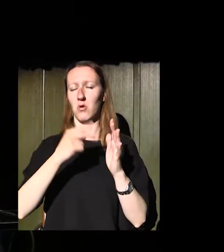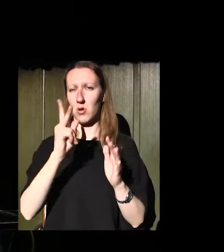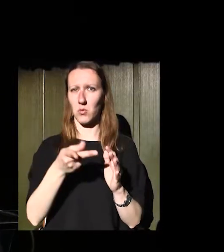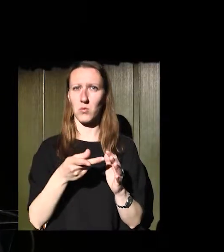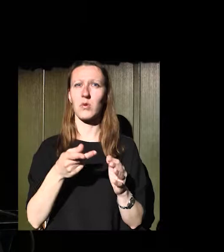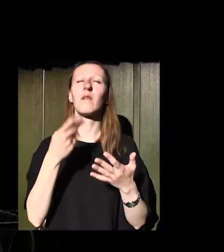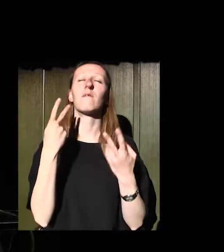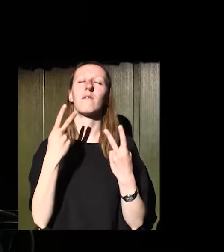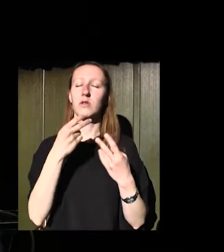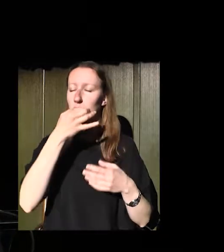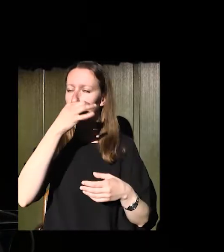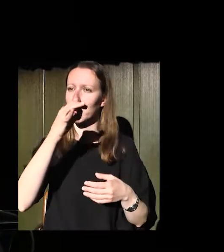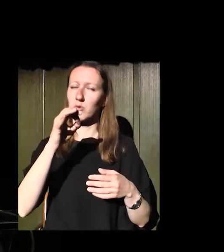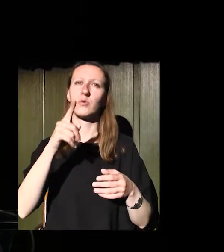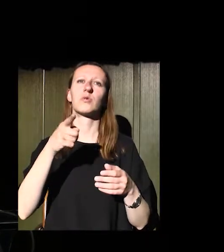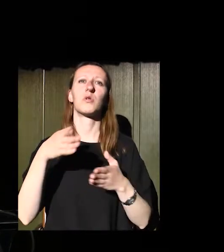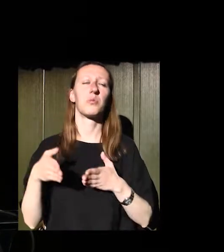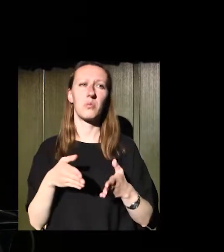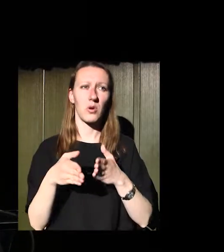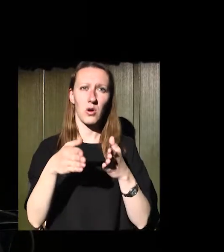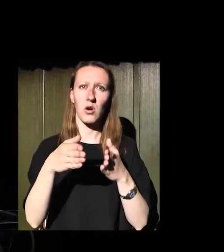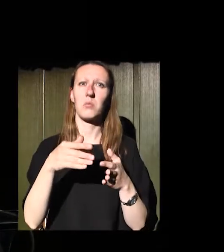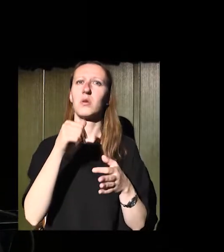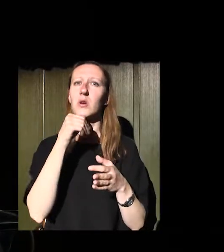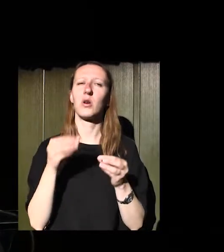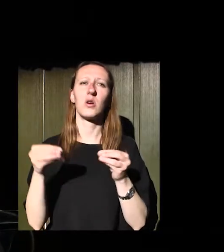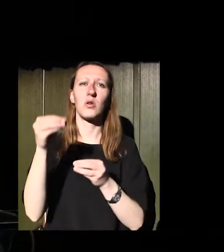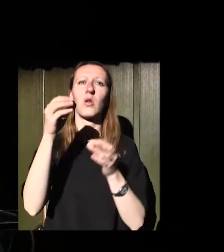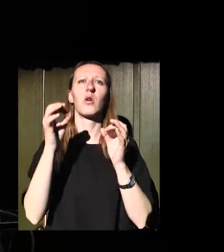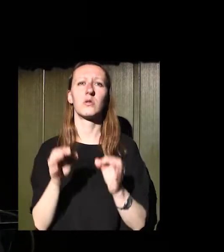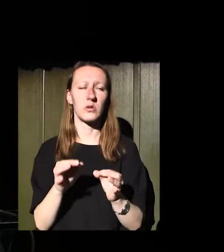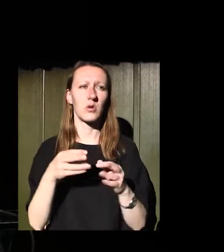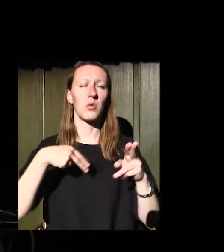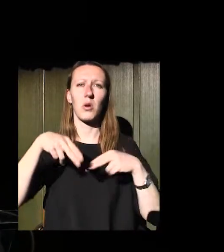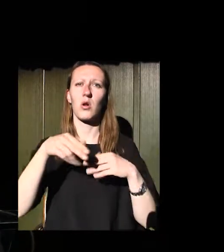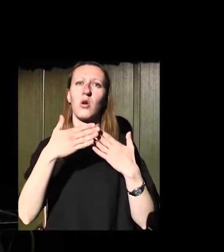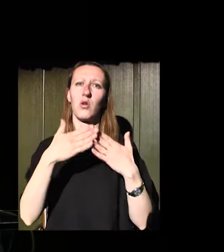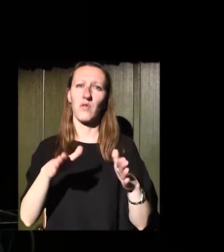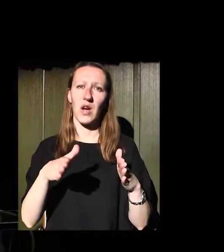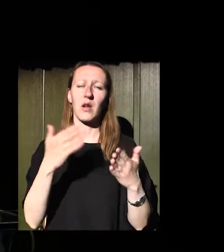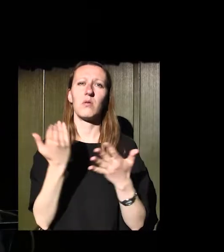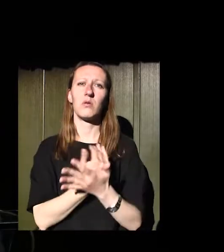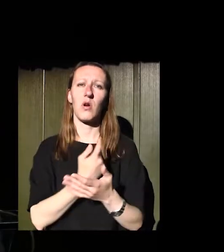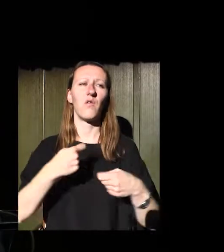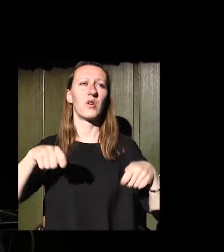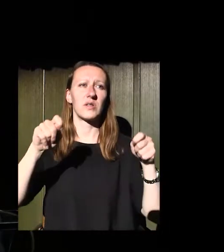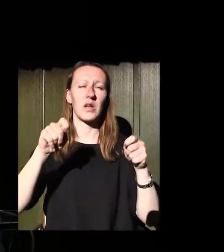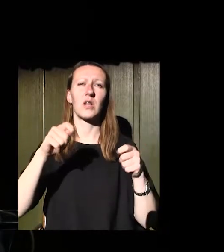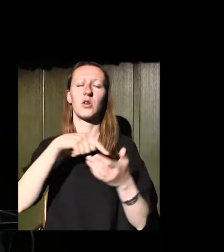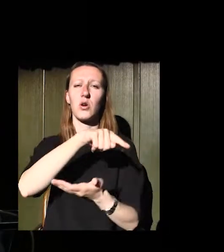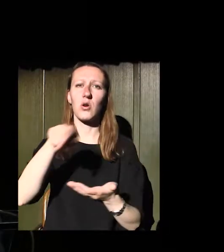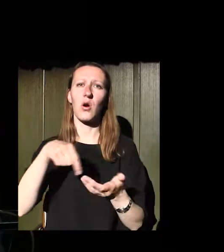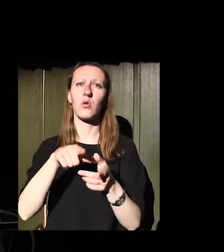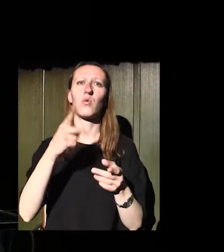milijuna kuna. Značajno smo poboljšali prometnu infrastrukturu i dodatno osigurali protočnost otvaranjem novo